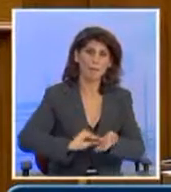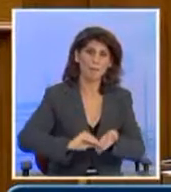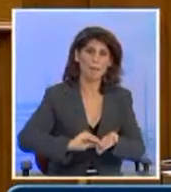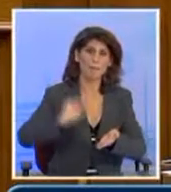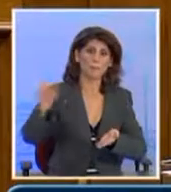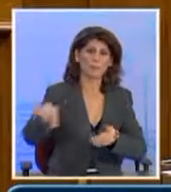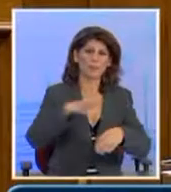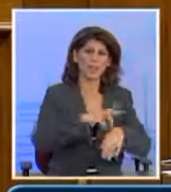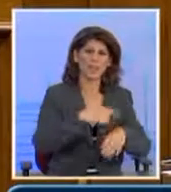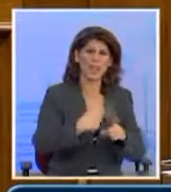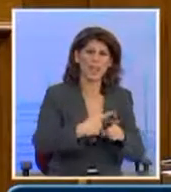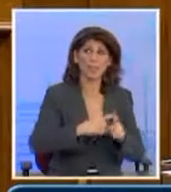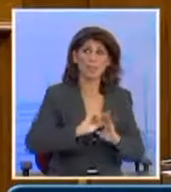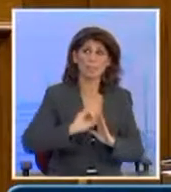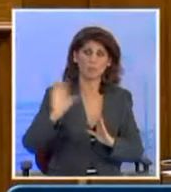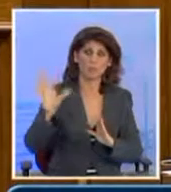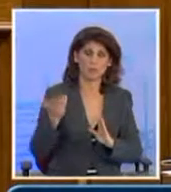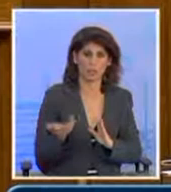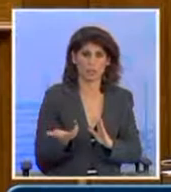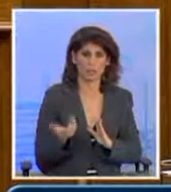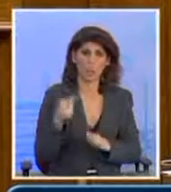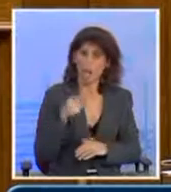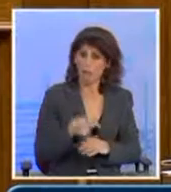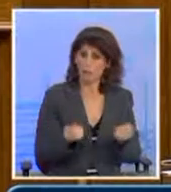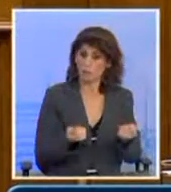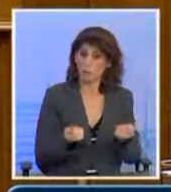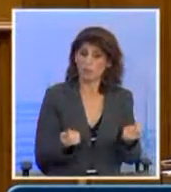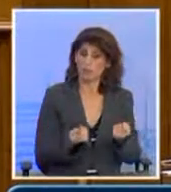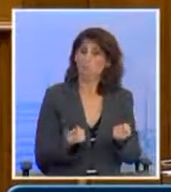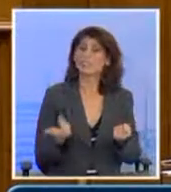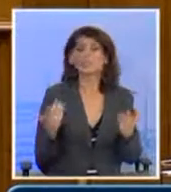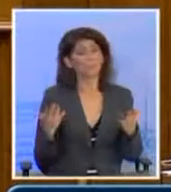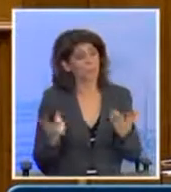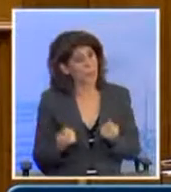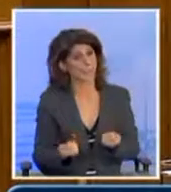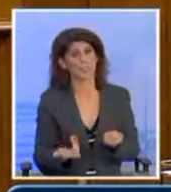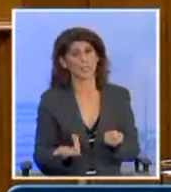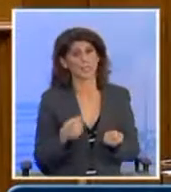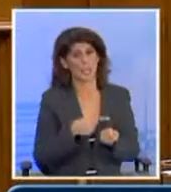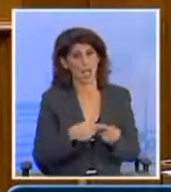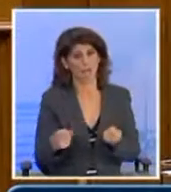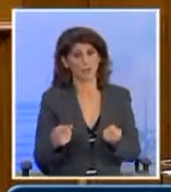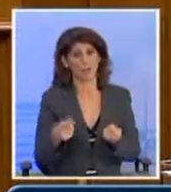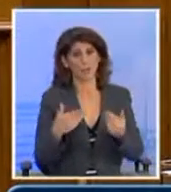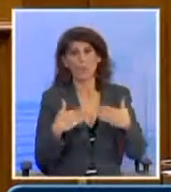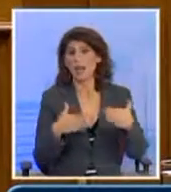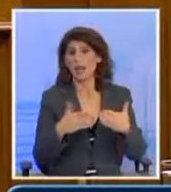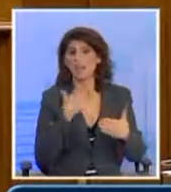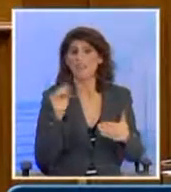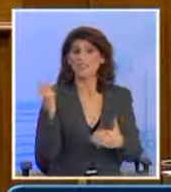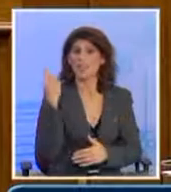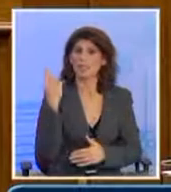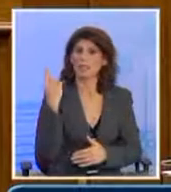την ασθενή Ελλάδα στο εξωτερικό. Αυτοί που κάνουν χρήση ή που έκαναν χρήση αυτών των παράθυρων ευκαιρίας